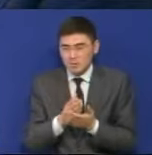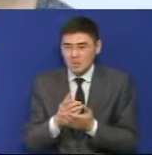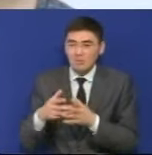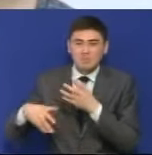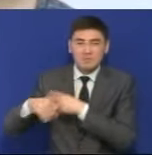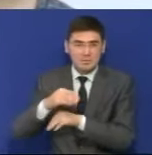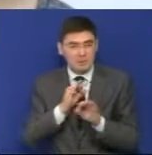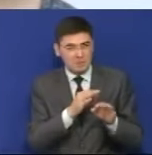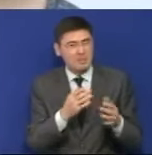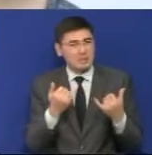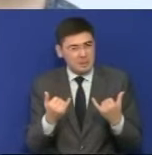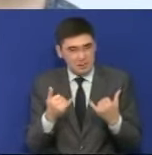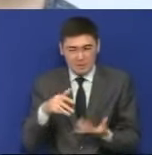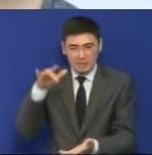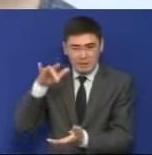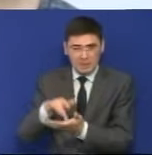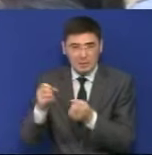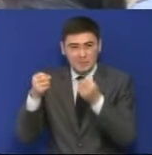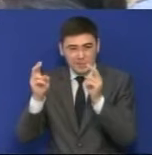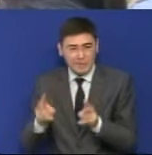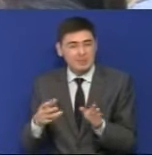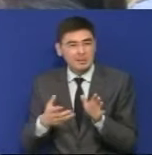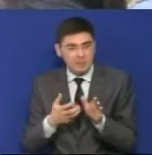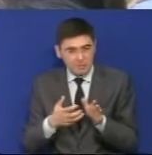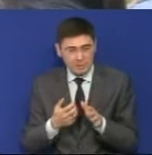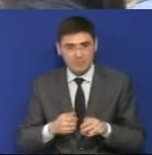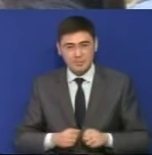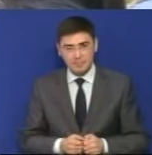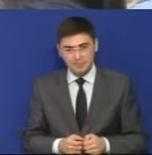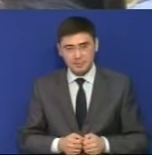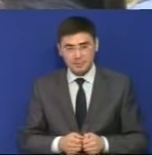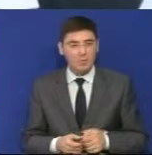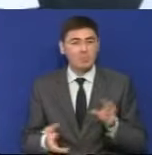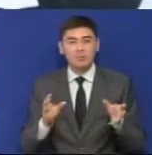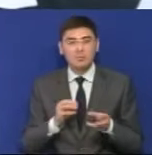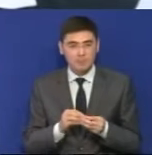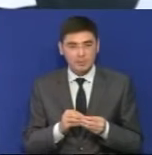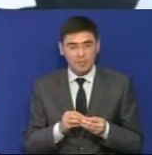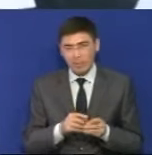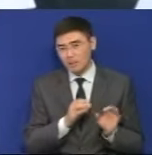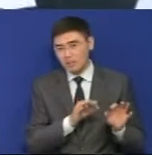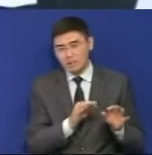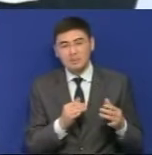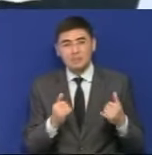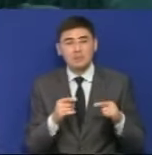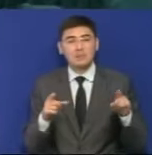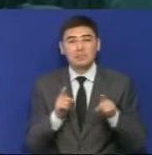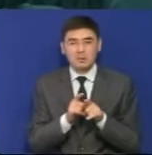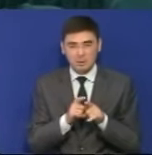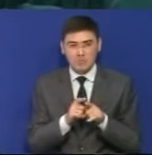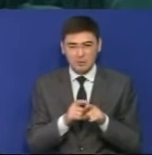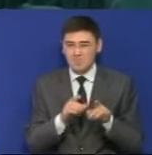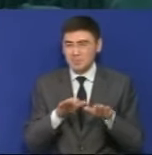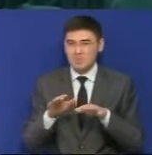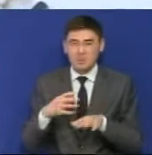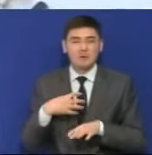отметили, что в семье все еще чувствуется нехватка специальных центров для таких детей. В целом, присутствующие отметили о важности проведения таких